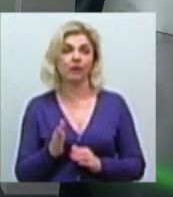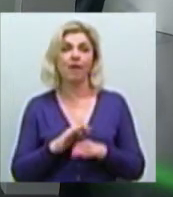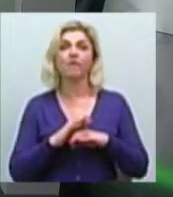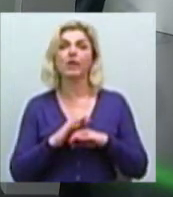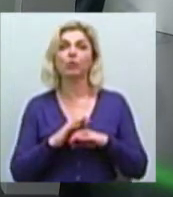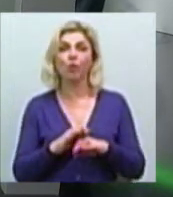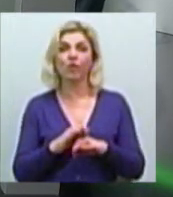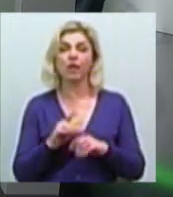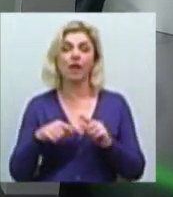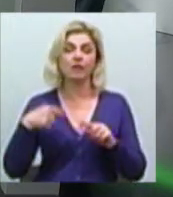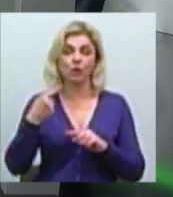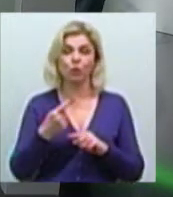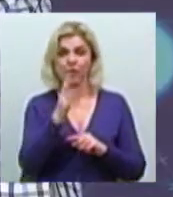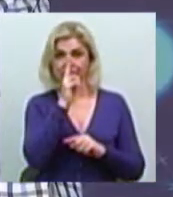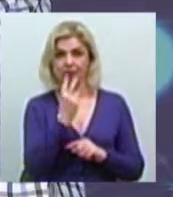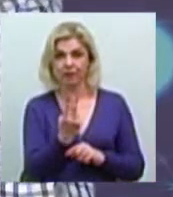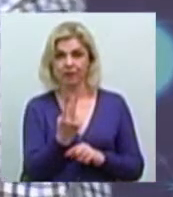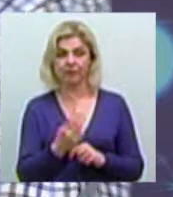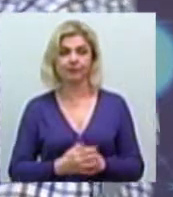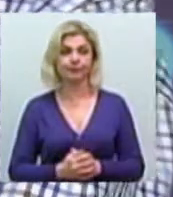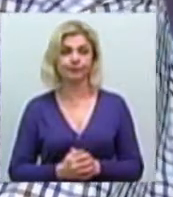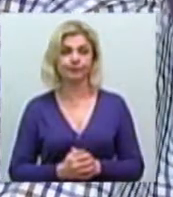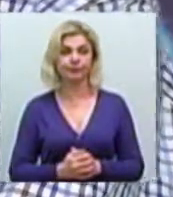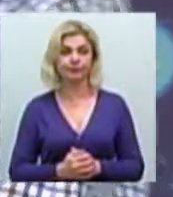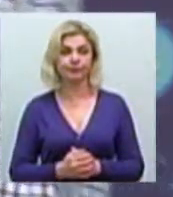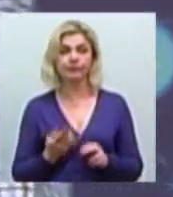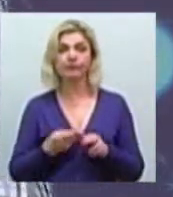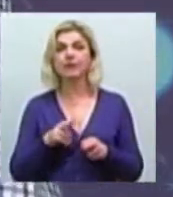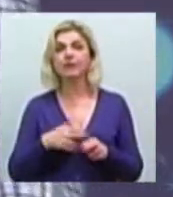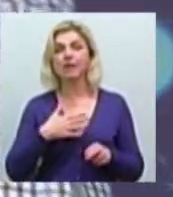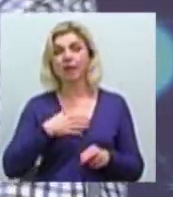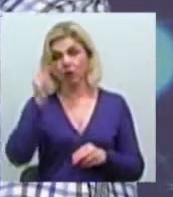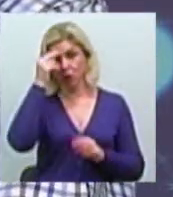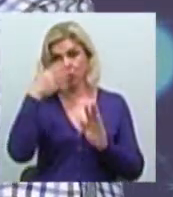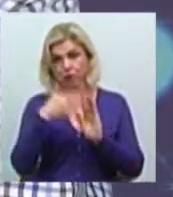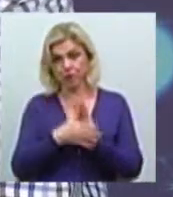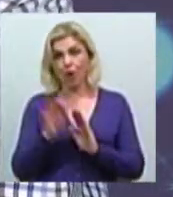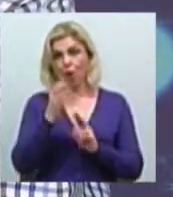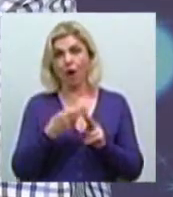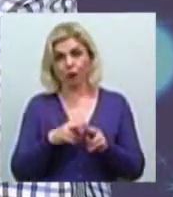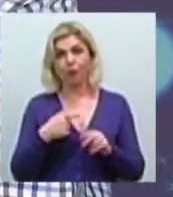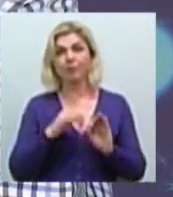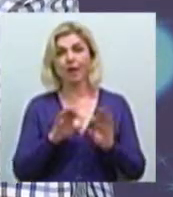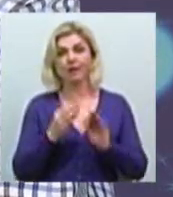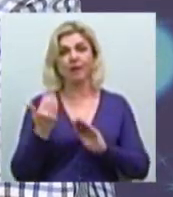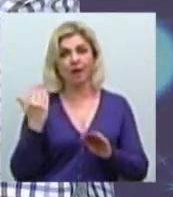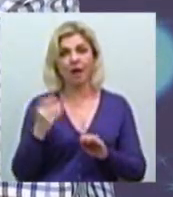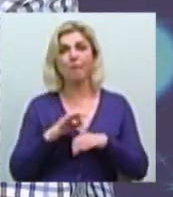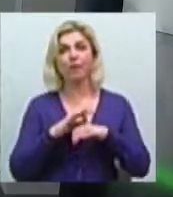відбуватися наступні 2 місяці. Тобто це наше дослідження, про яке я казав раніше, воно проводилось на